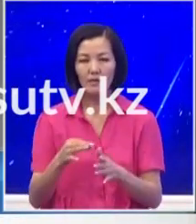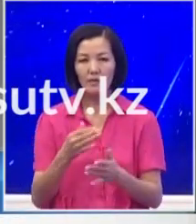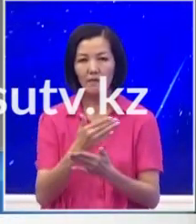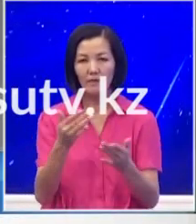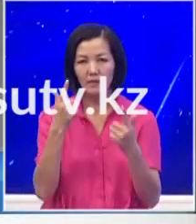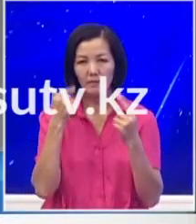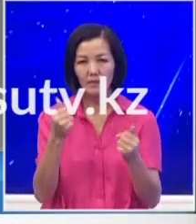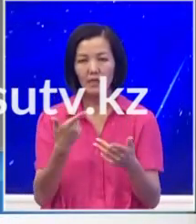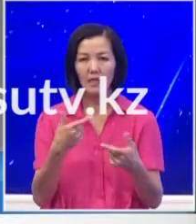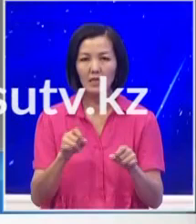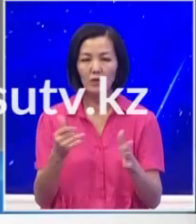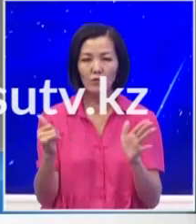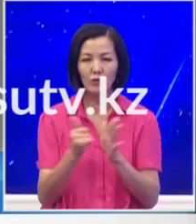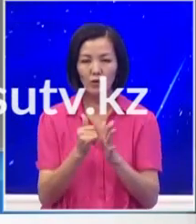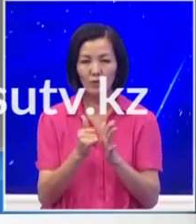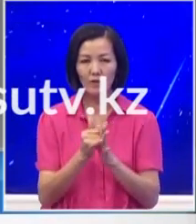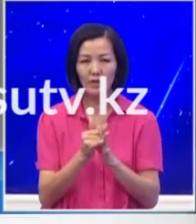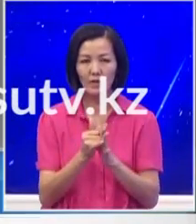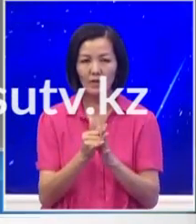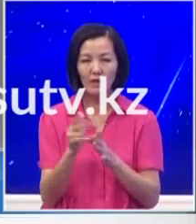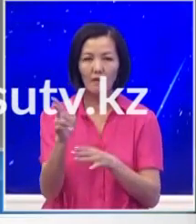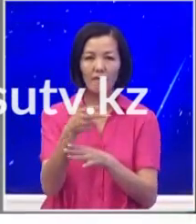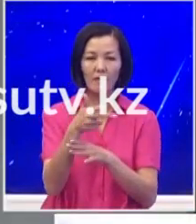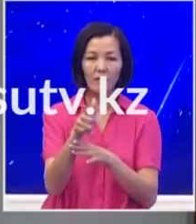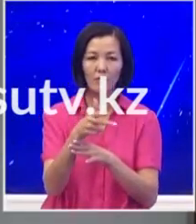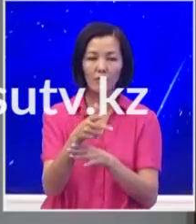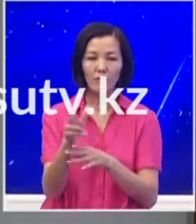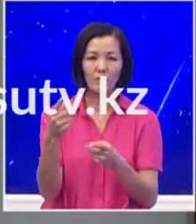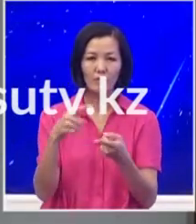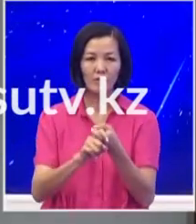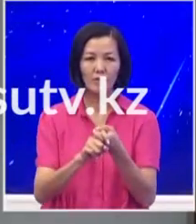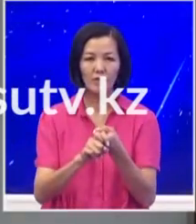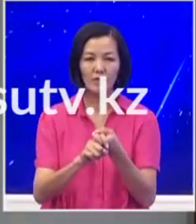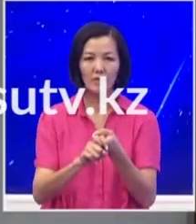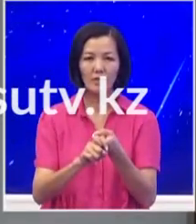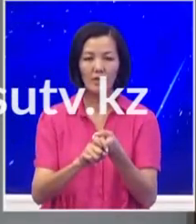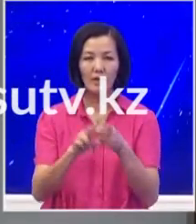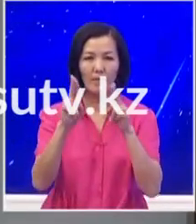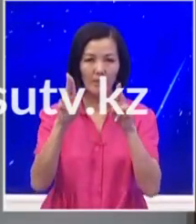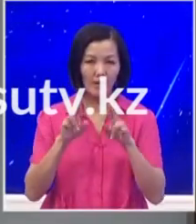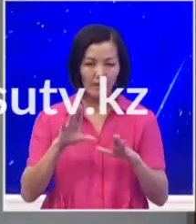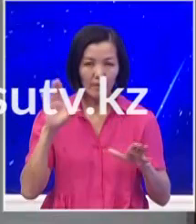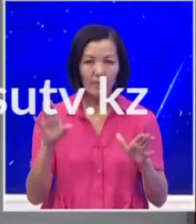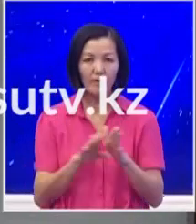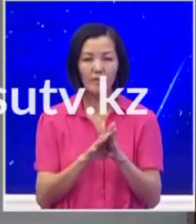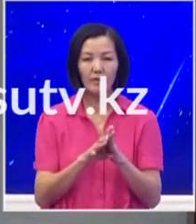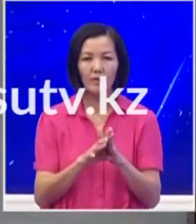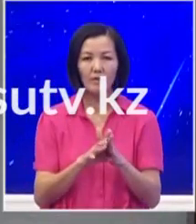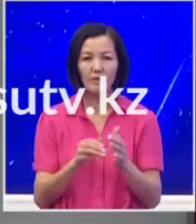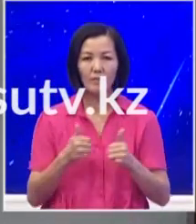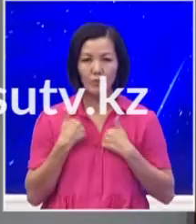где установлены скоростные фото-видеофиксаторы, все начинают ездить по правилам. Я думаю, этого мы тоже